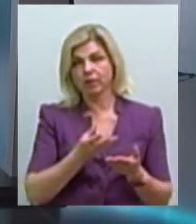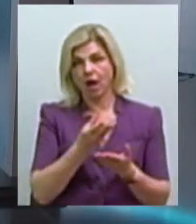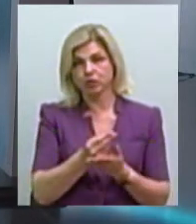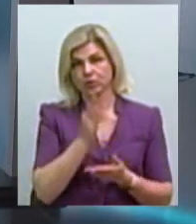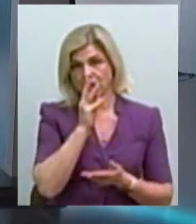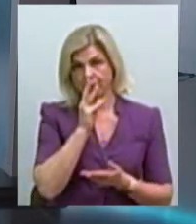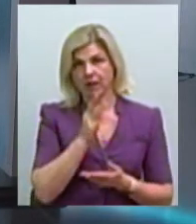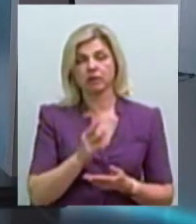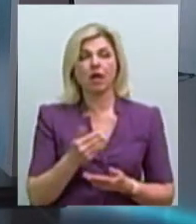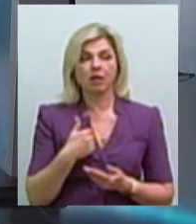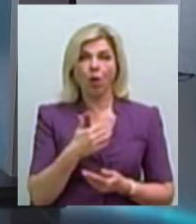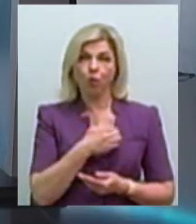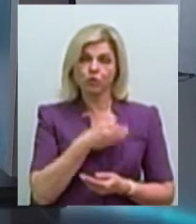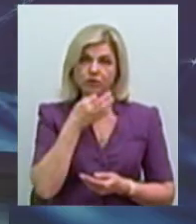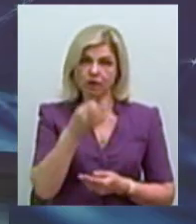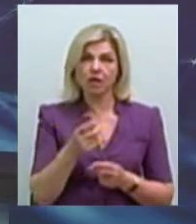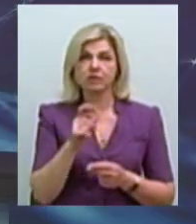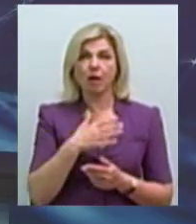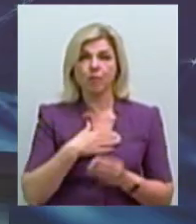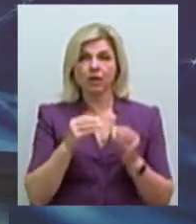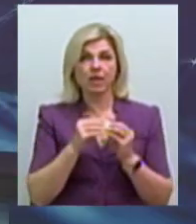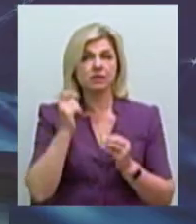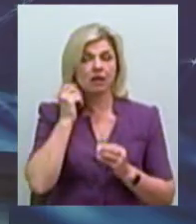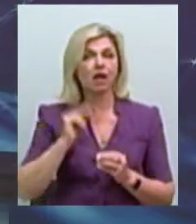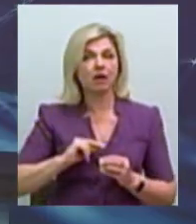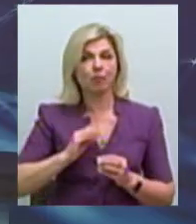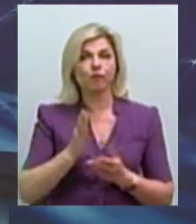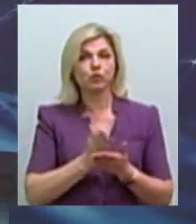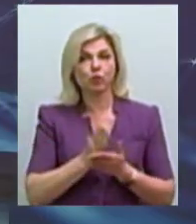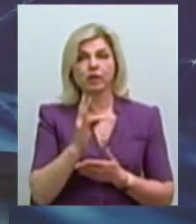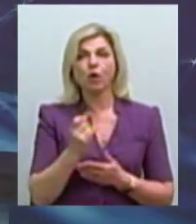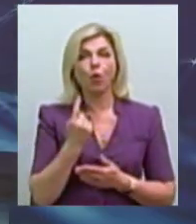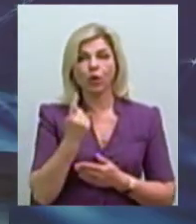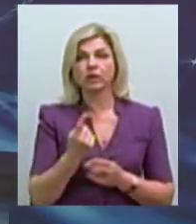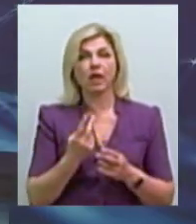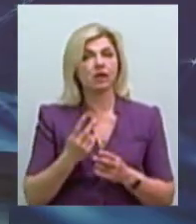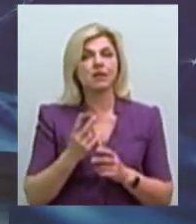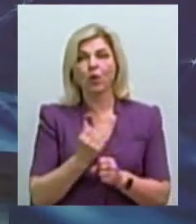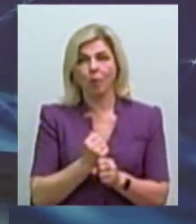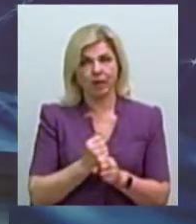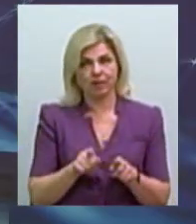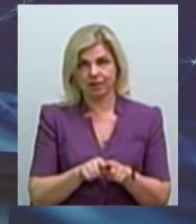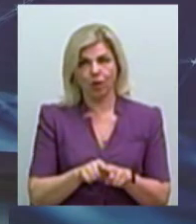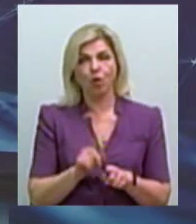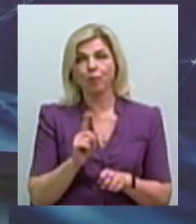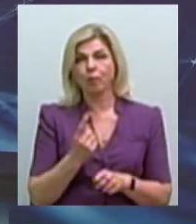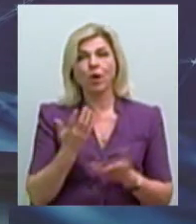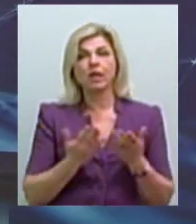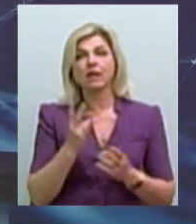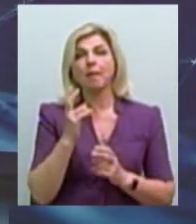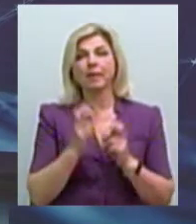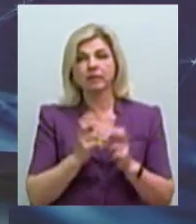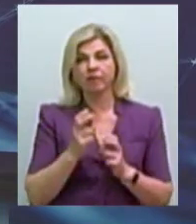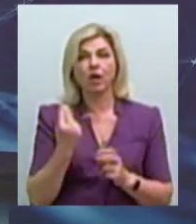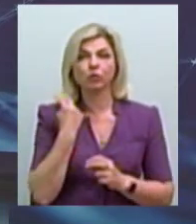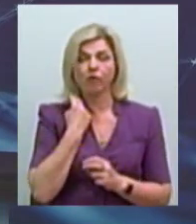заробітну плату. Я хочу сказати, що за мої 10 років роботи служби жодного разу ми це не робили. Ну, оскільки, ну, якщо на підприємстві